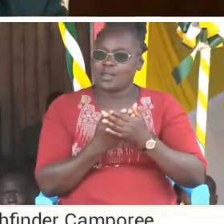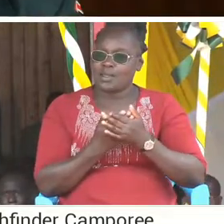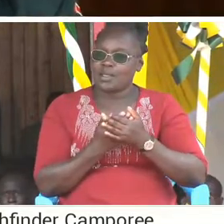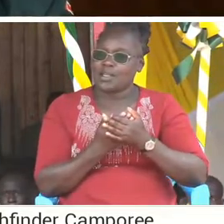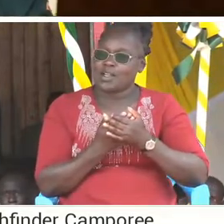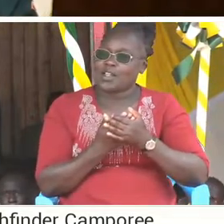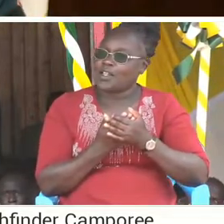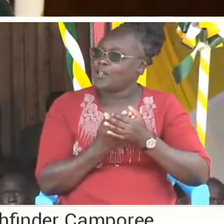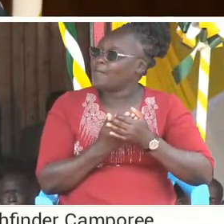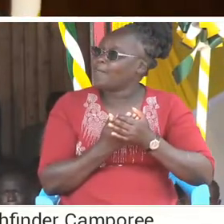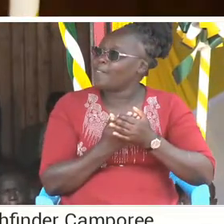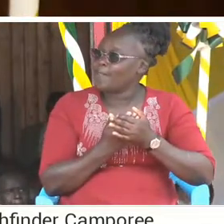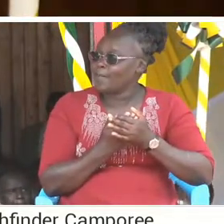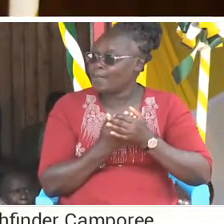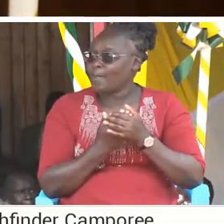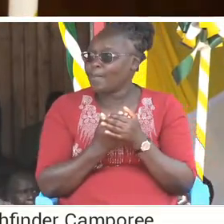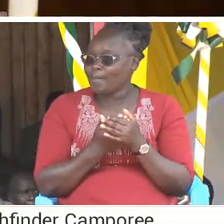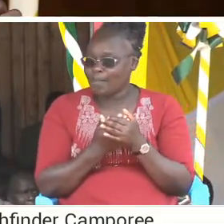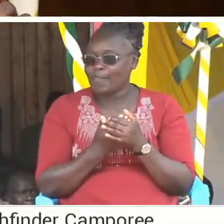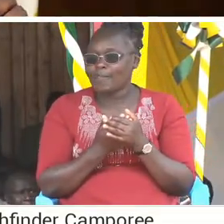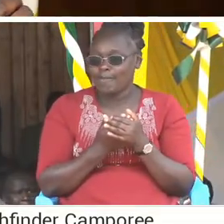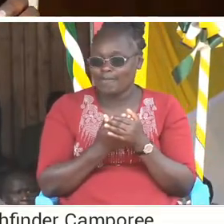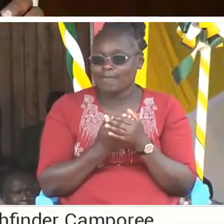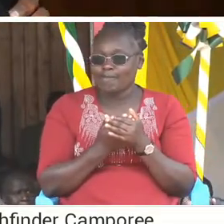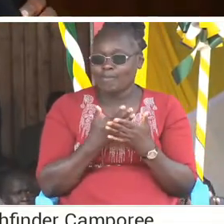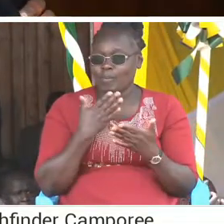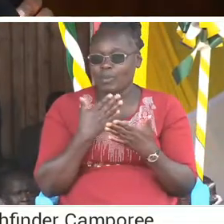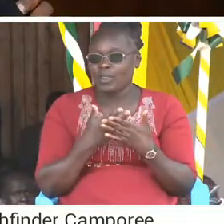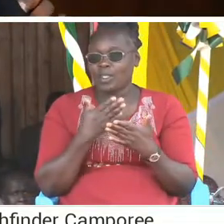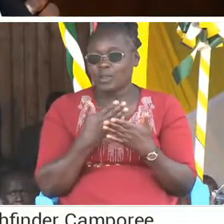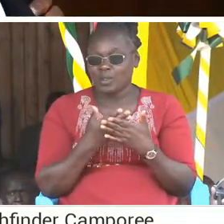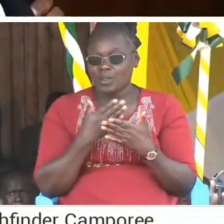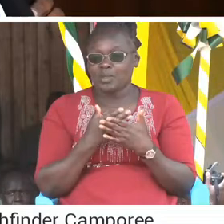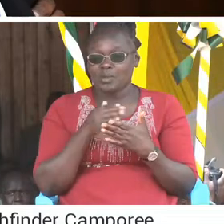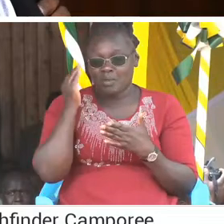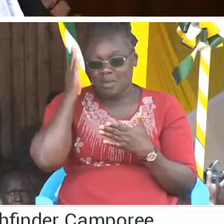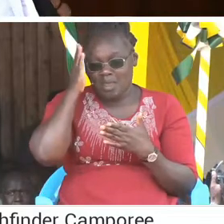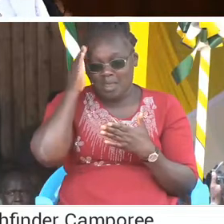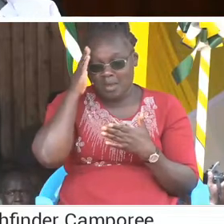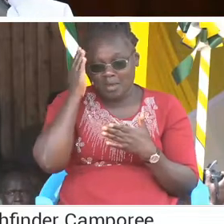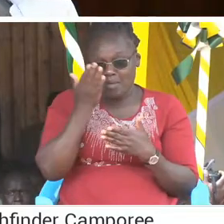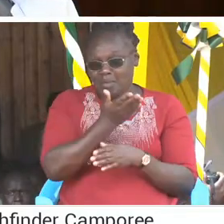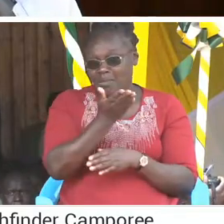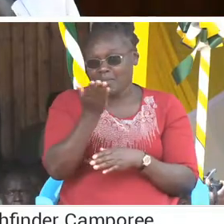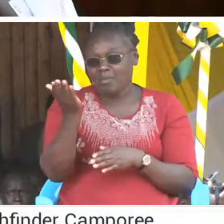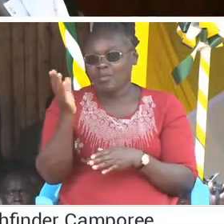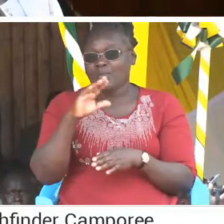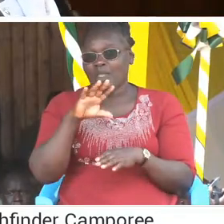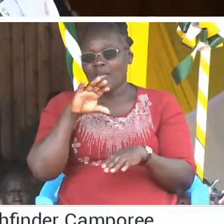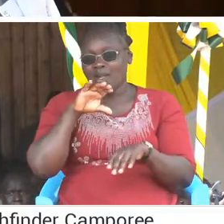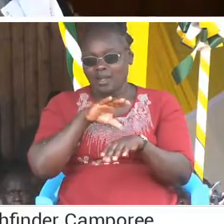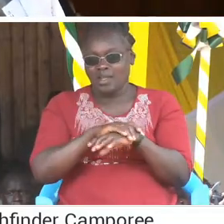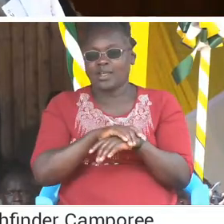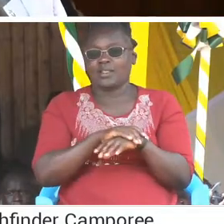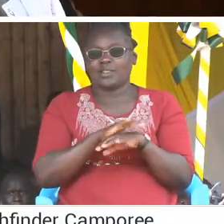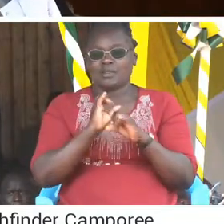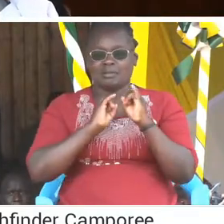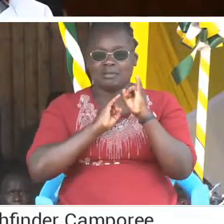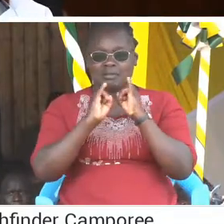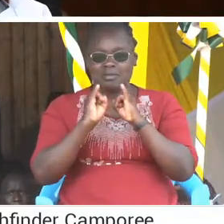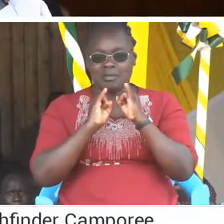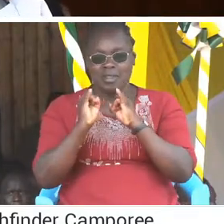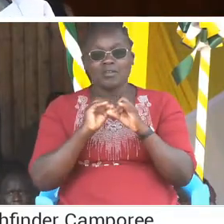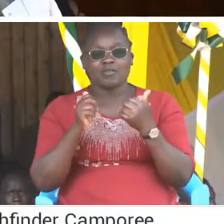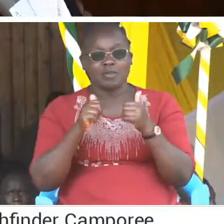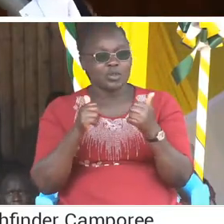umeongea vizuri kabisa. Naamini kwamba vyombo vya habari na vile vile viongozi ambao wamekuwa hapa mepata nafasi